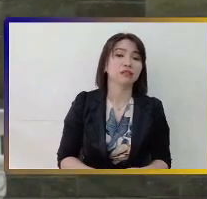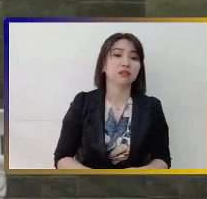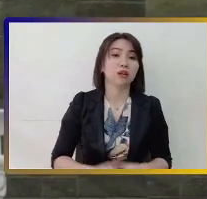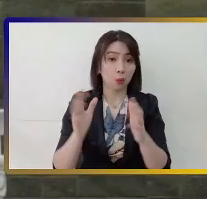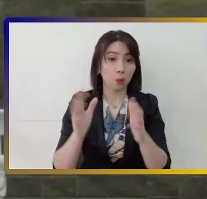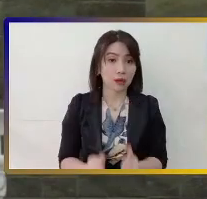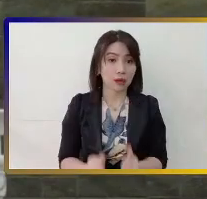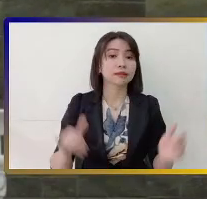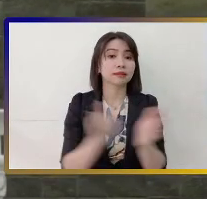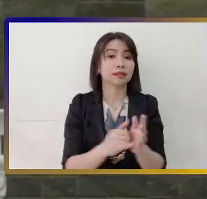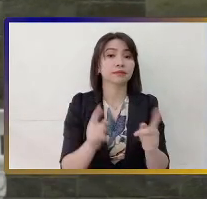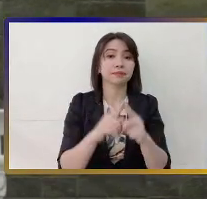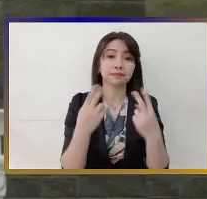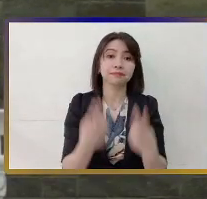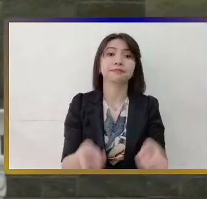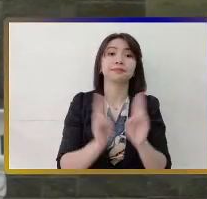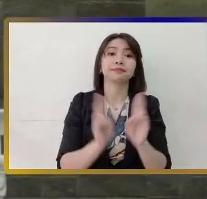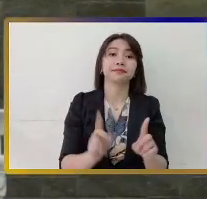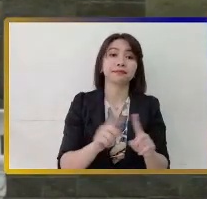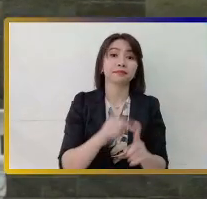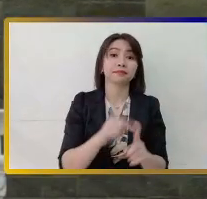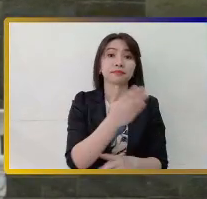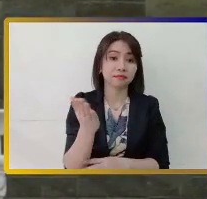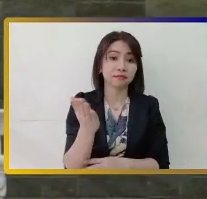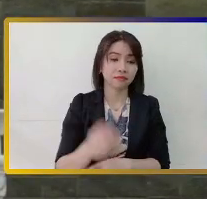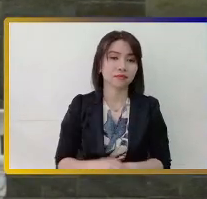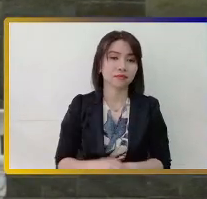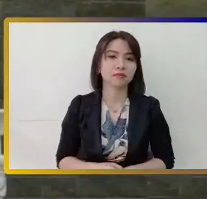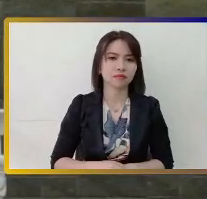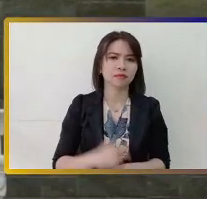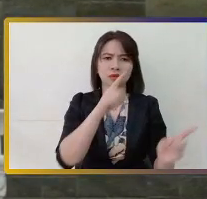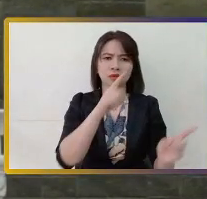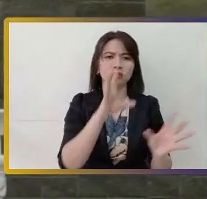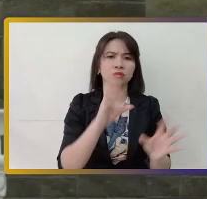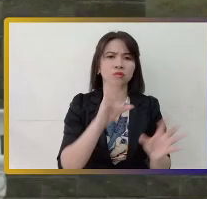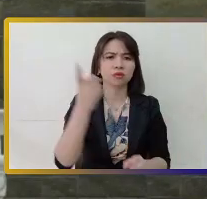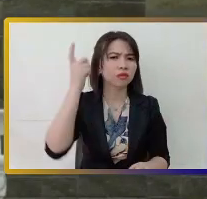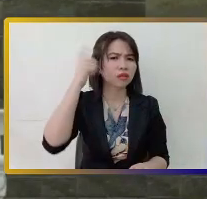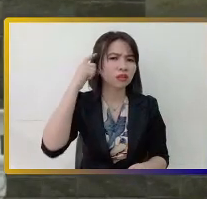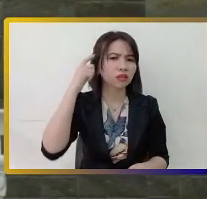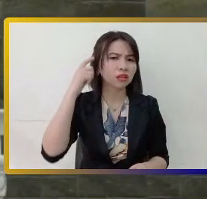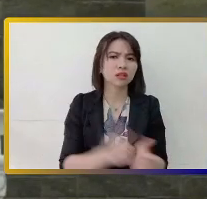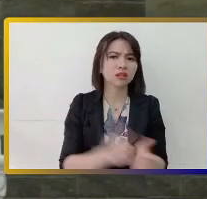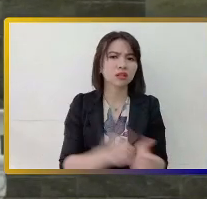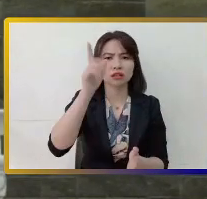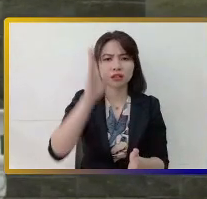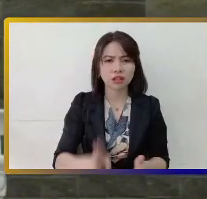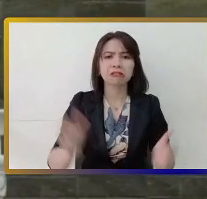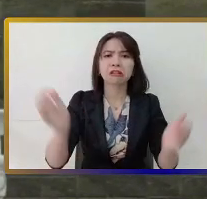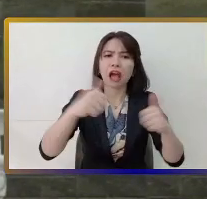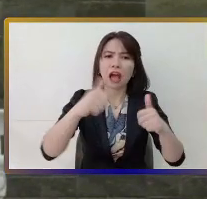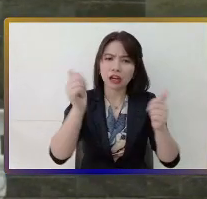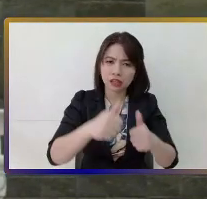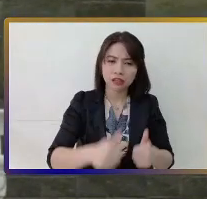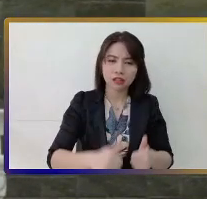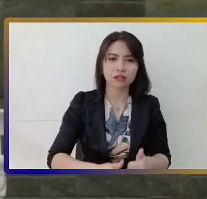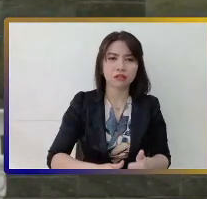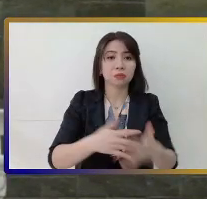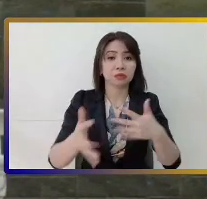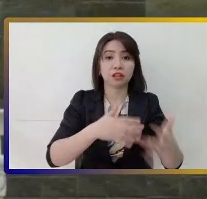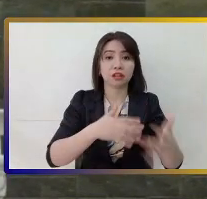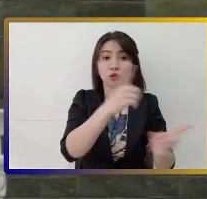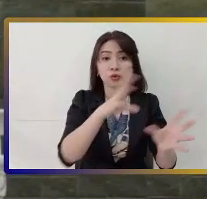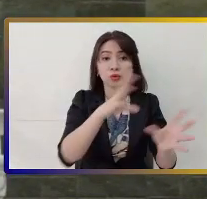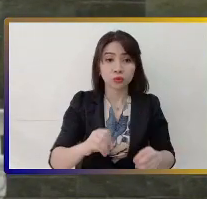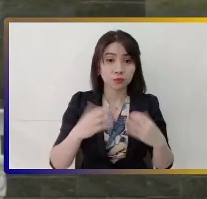Do you think nandoon ka na gagawa mo ngayon isang bagay na gustong ng Panginoon gawin mo? Hope everybody's listening. Talk to